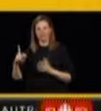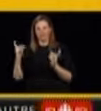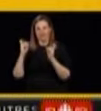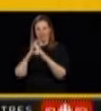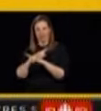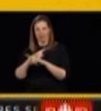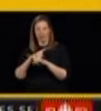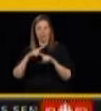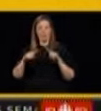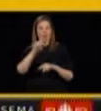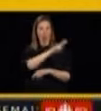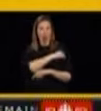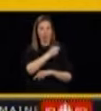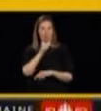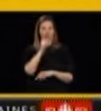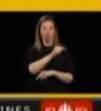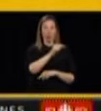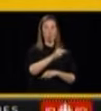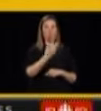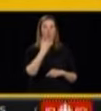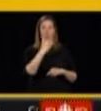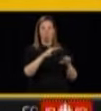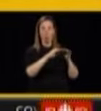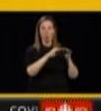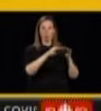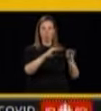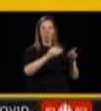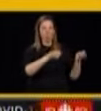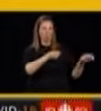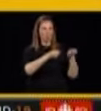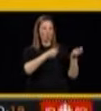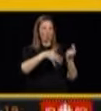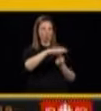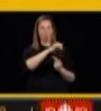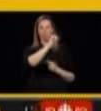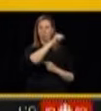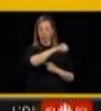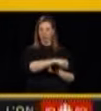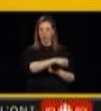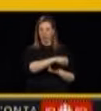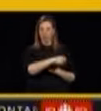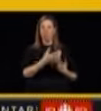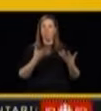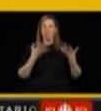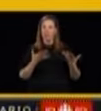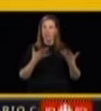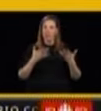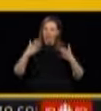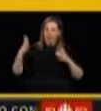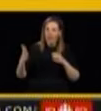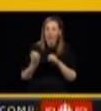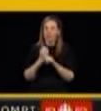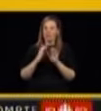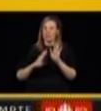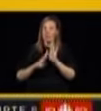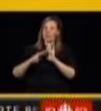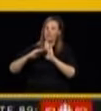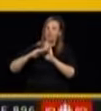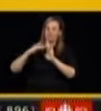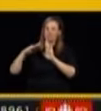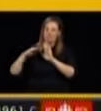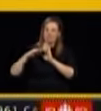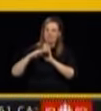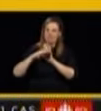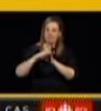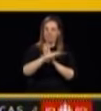situation est pas mal sous contrôle et nous permet, maintenant qu'on a aplati la fameuse courbe,